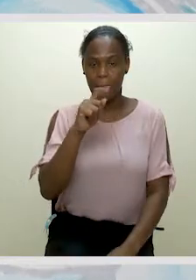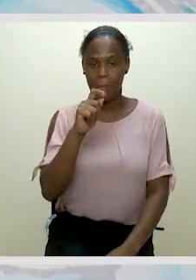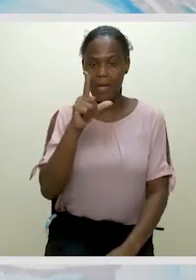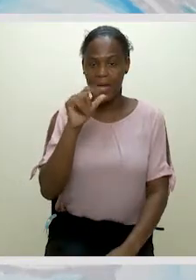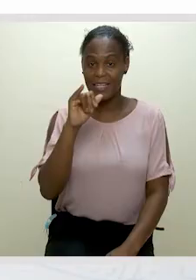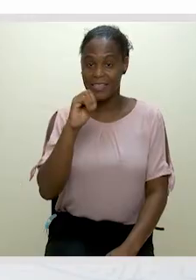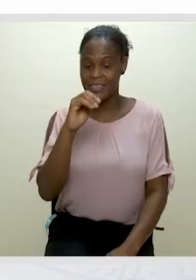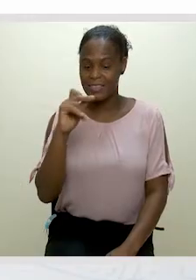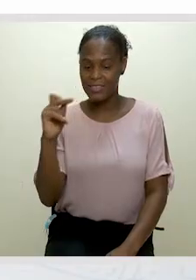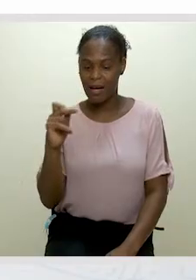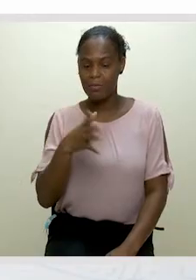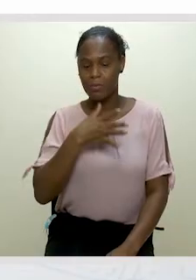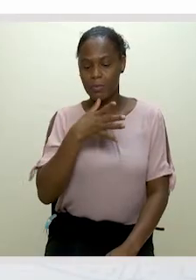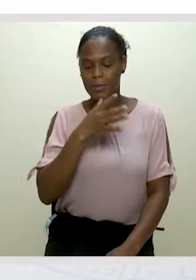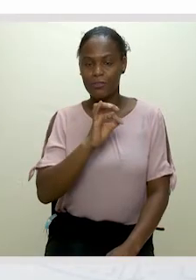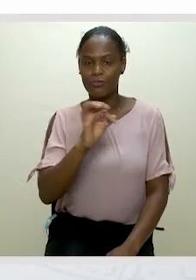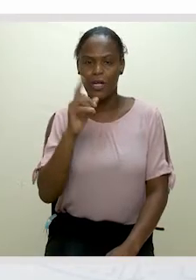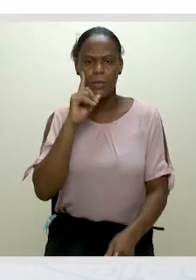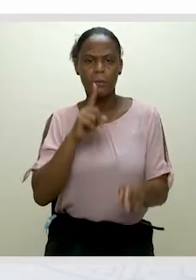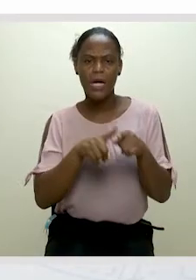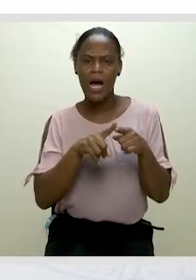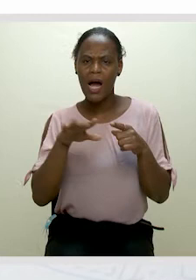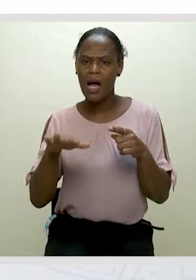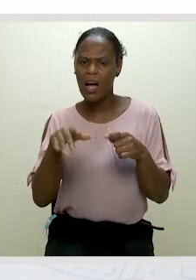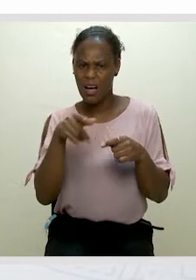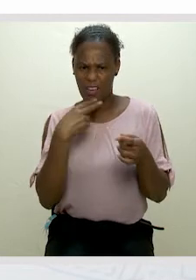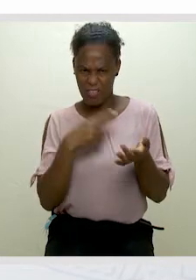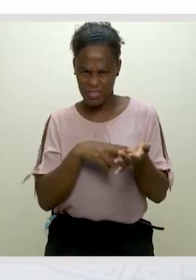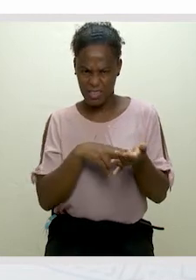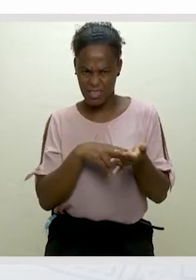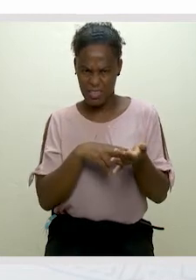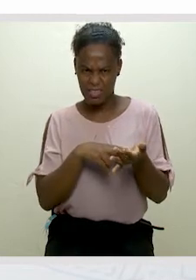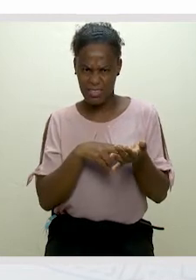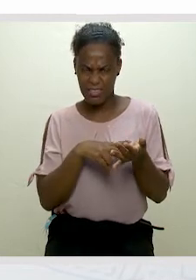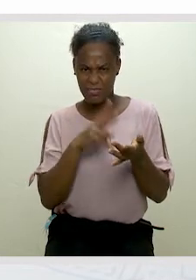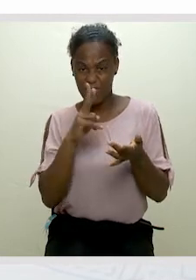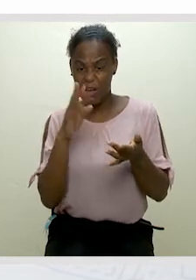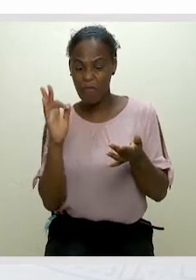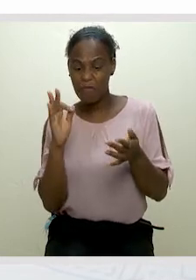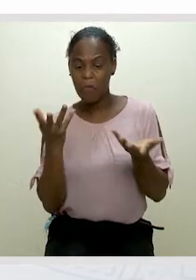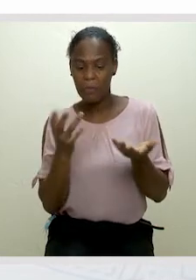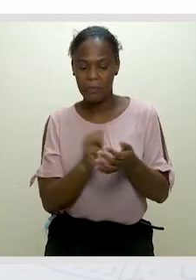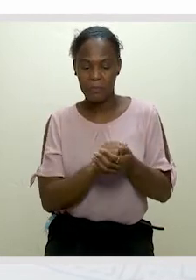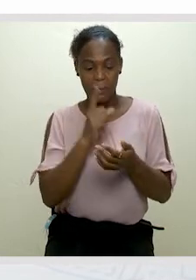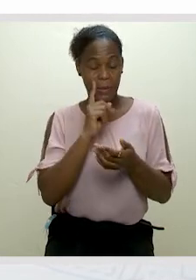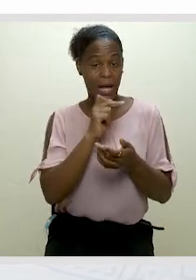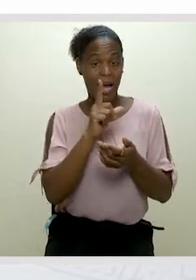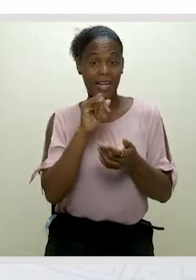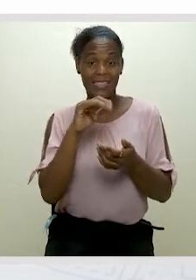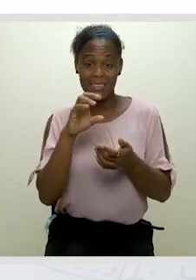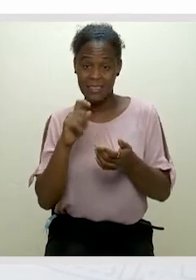faux? Alice est française. Mélissa est en retard. La phrase